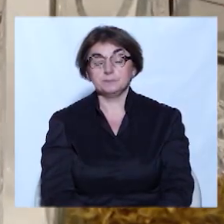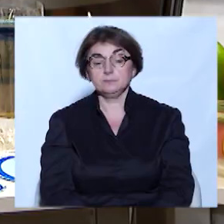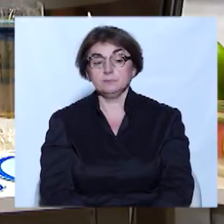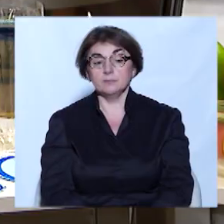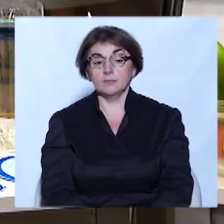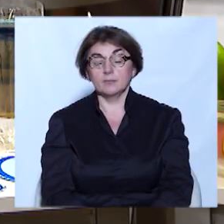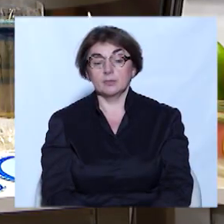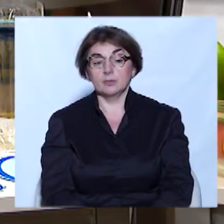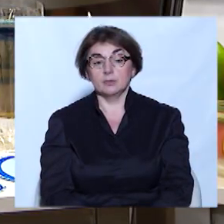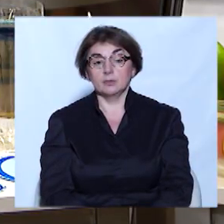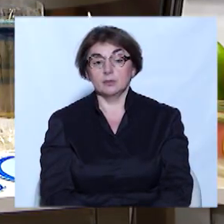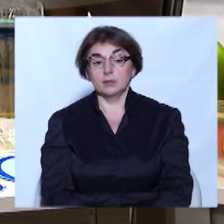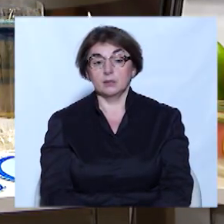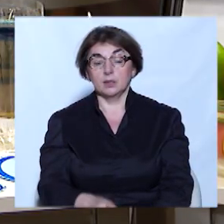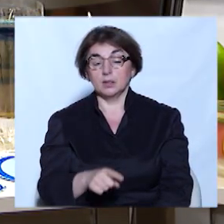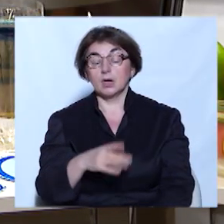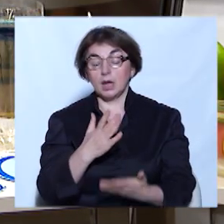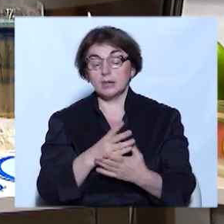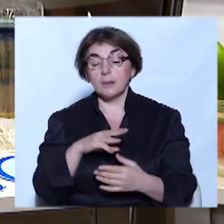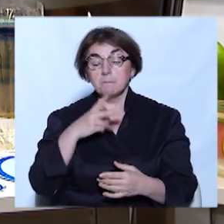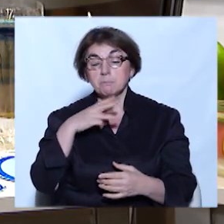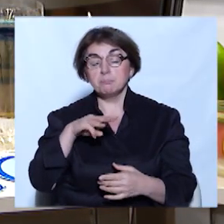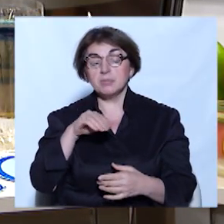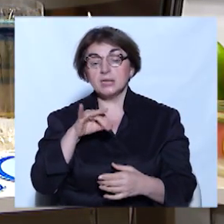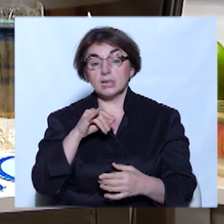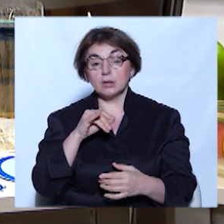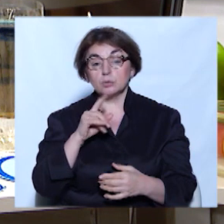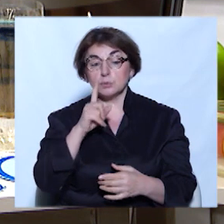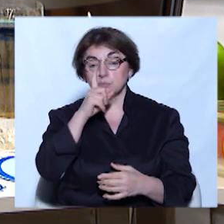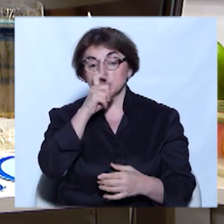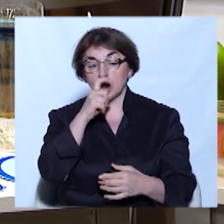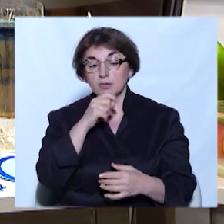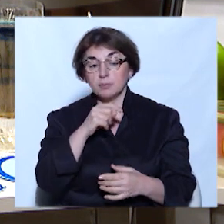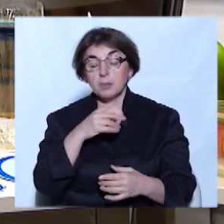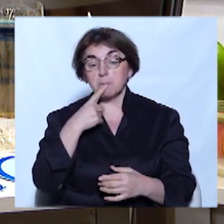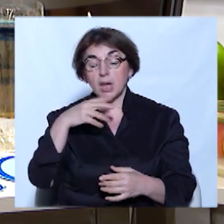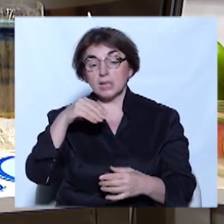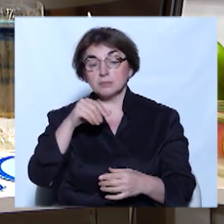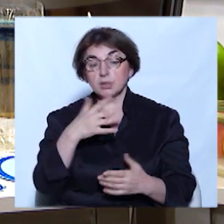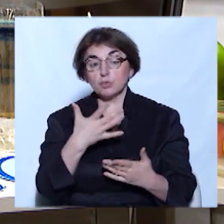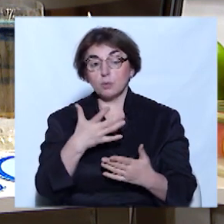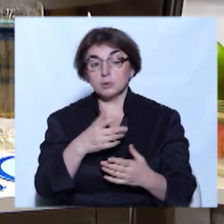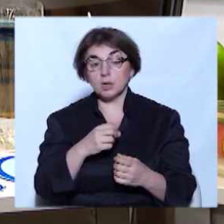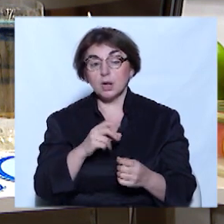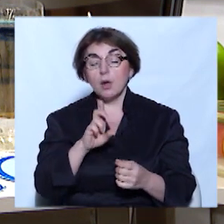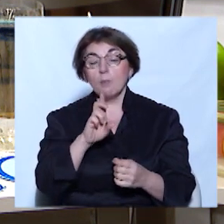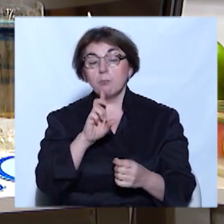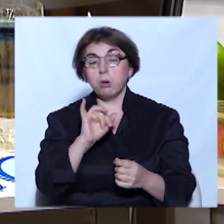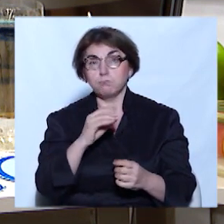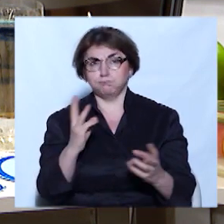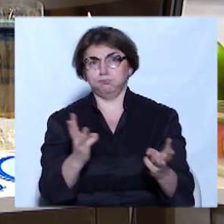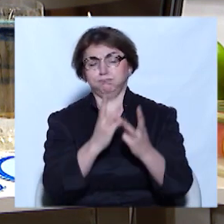გვაქვს მინერალური მჟავები, H-ქლორი, მაგალითად მარილმჟავა, რომელიც მბოლავი მჟავაა და მე